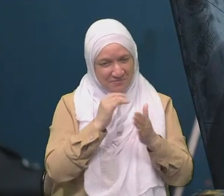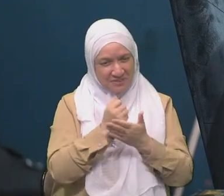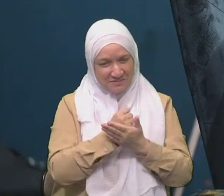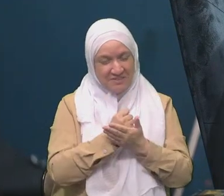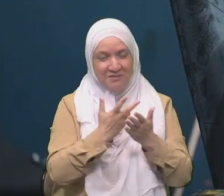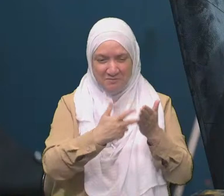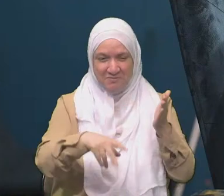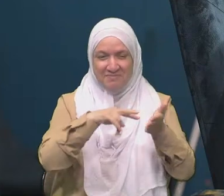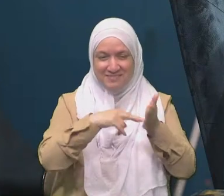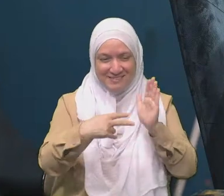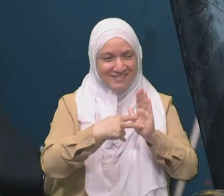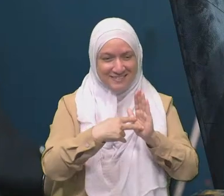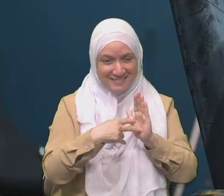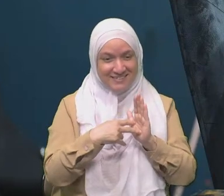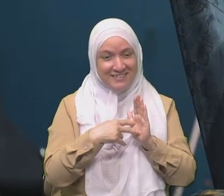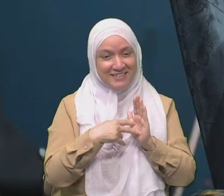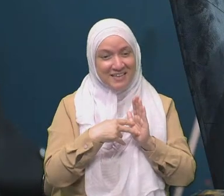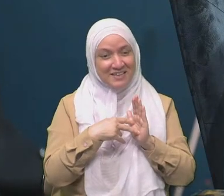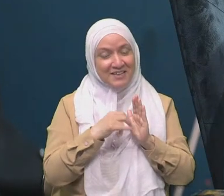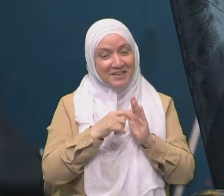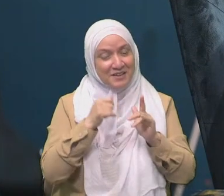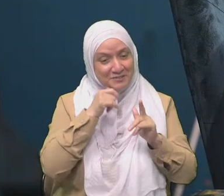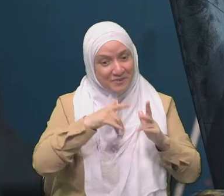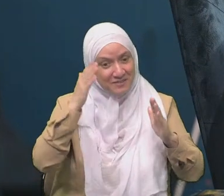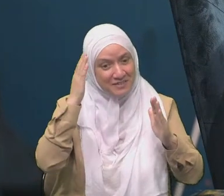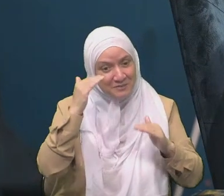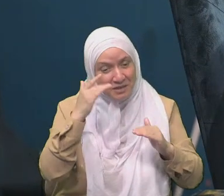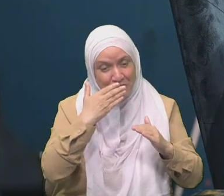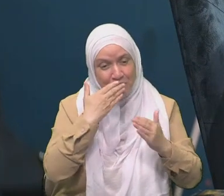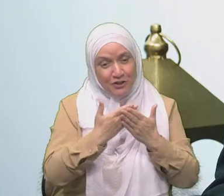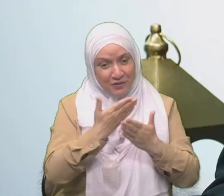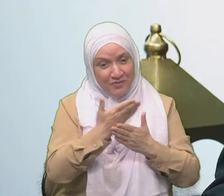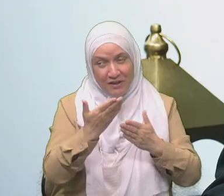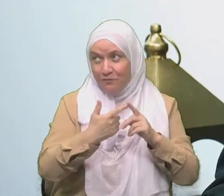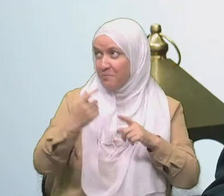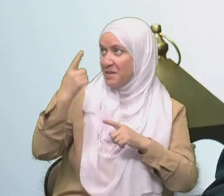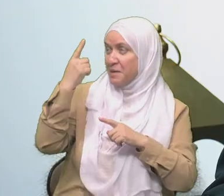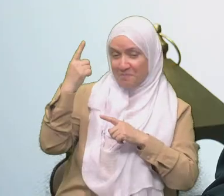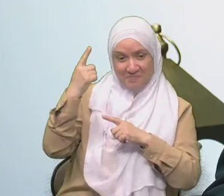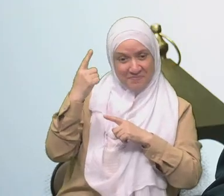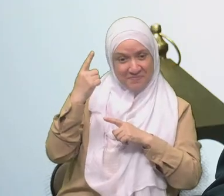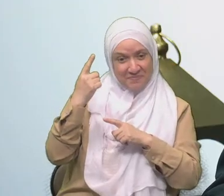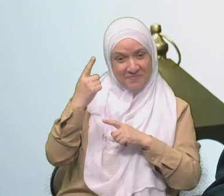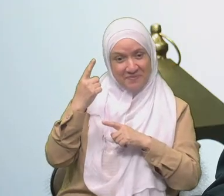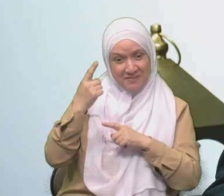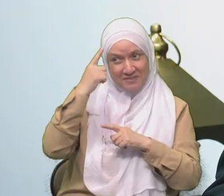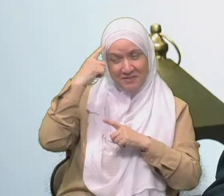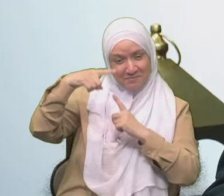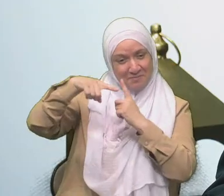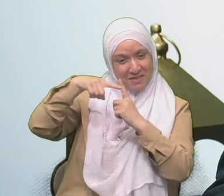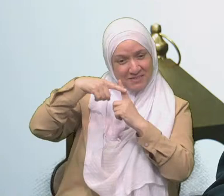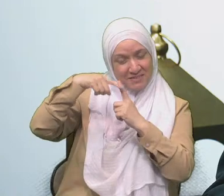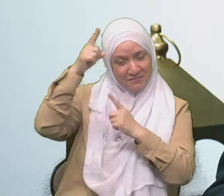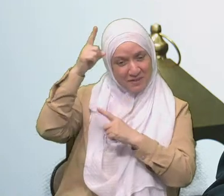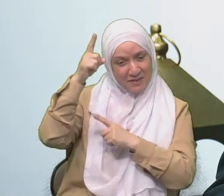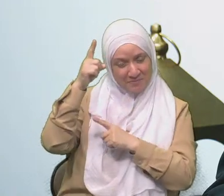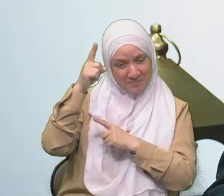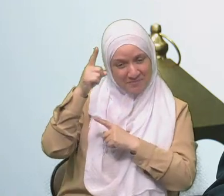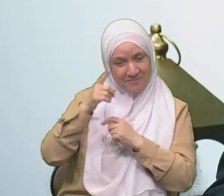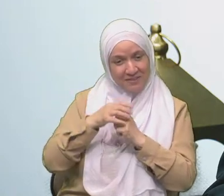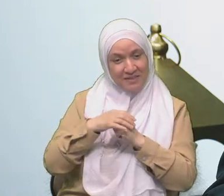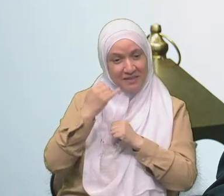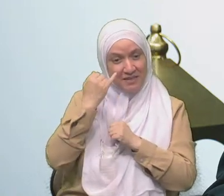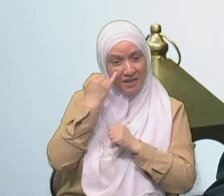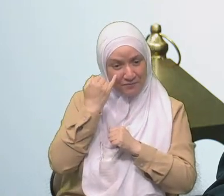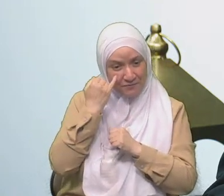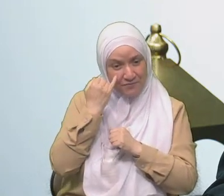repentance. قُلْ يَا عِبَادِيَ الَّذِينَ أَسْرَفُوا عَلَىٰ أَنفُسِهِمْ لَا تَقْنَطُوا مِنْ رَحْمَةِ اللَّهِ إِنَّ اللَّهَ يَغْفِرُ الذُّنُوبَ جَمِيعًا إِنَّهُ هُوَ